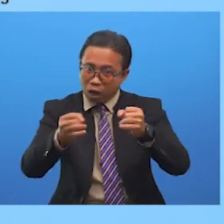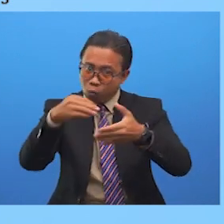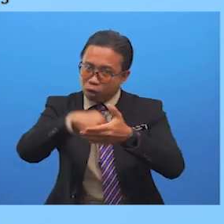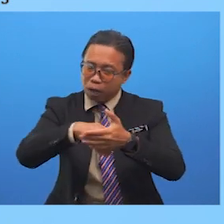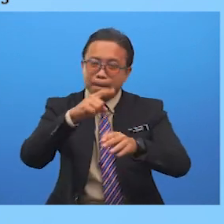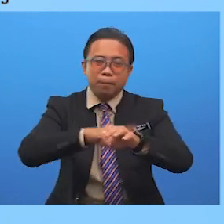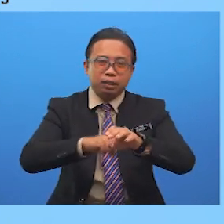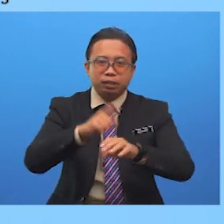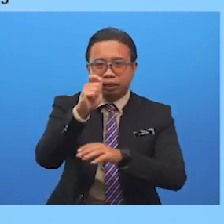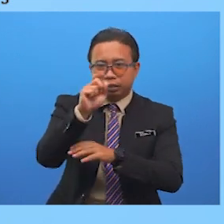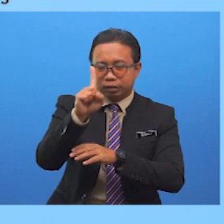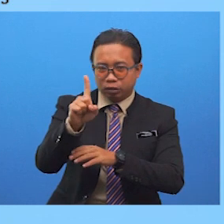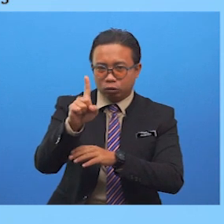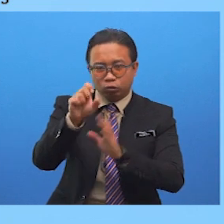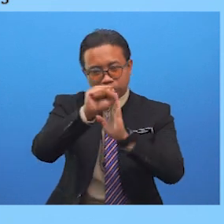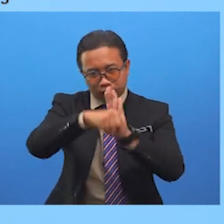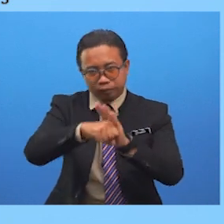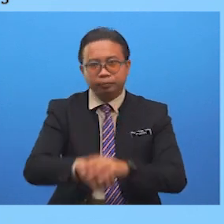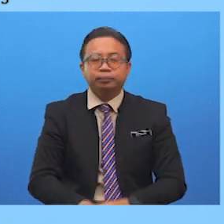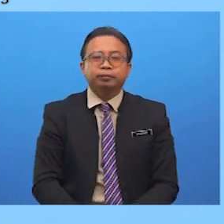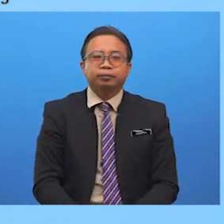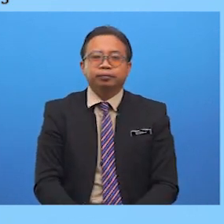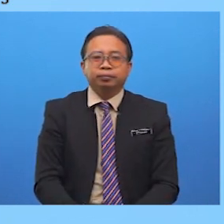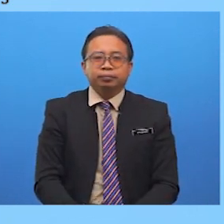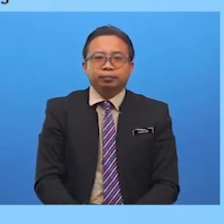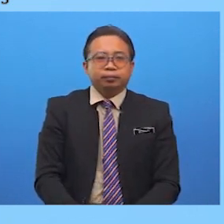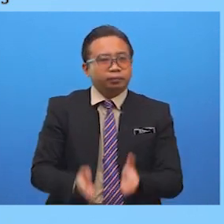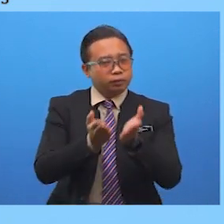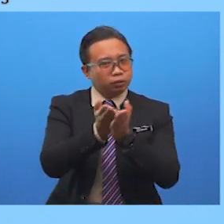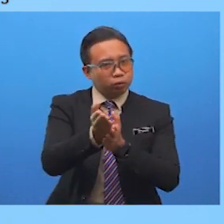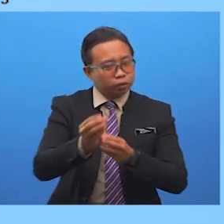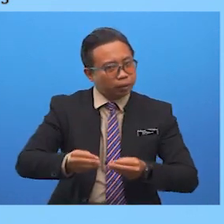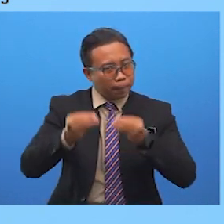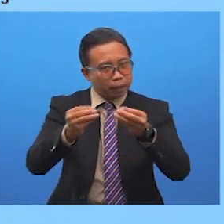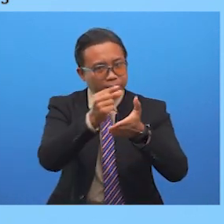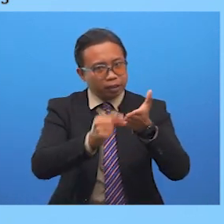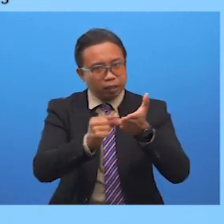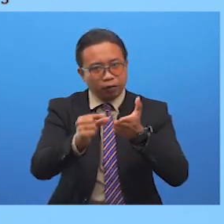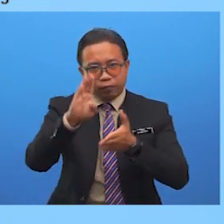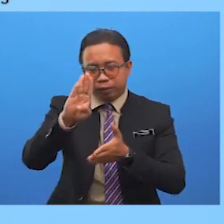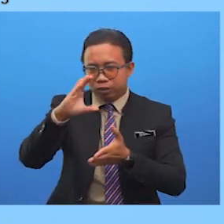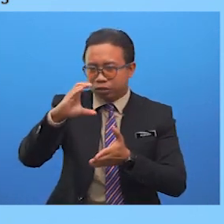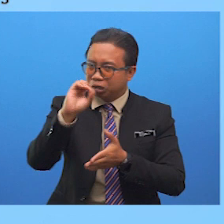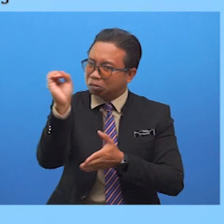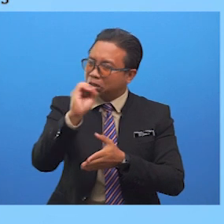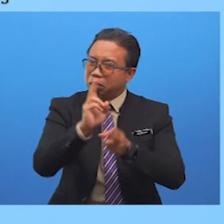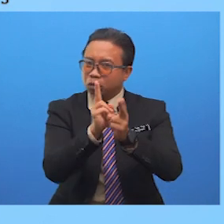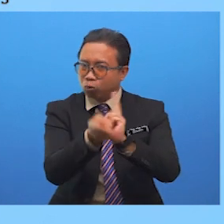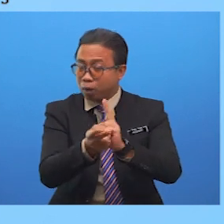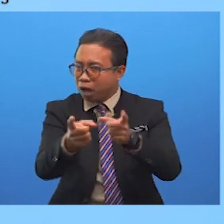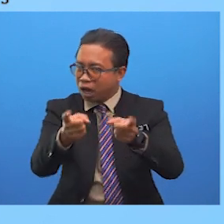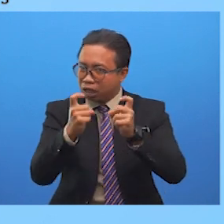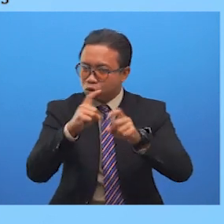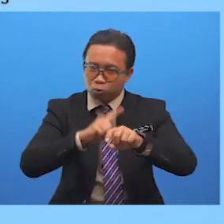tempo tih satu saat seterusnya bagi grafis yg tiada perubahan